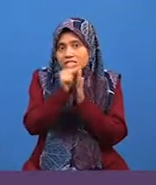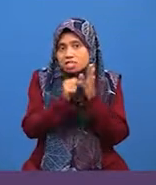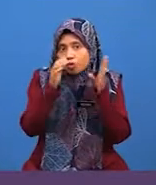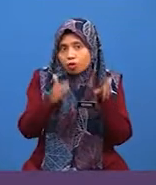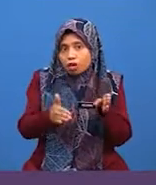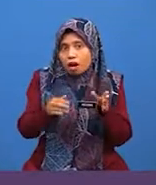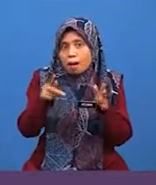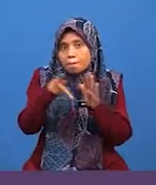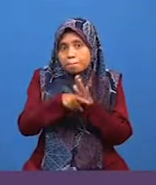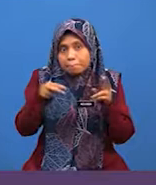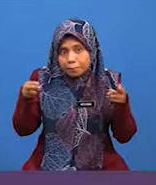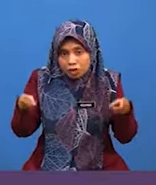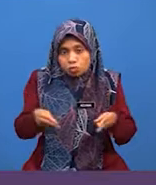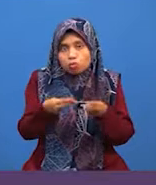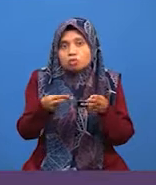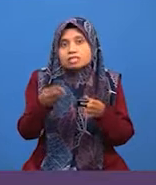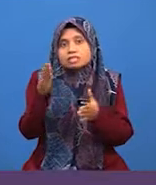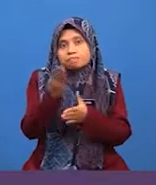seorang pengurus bank.